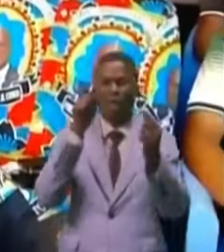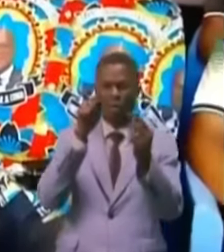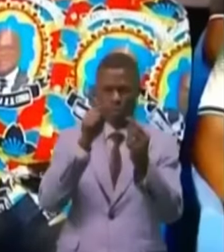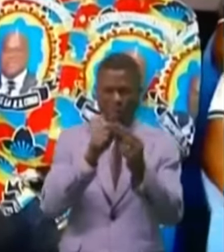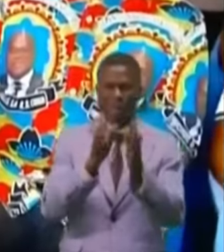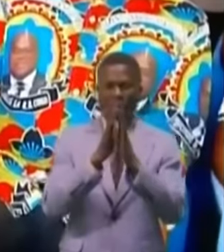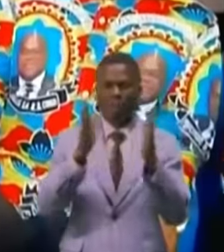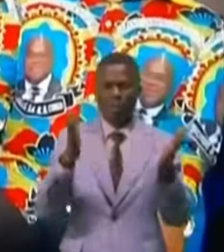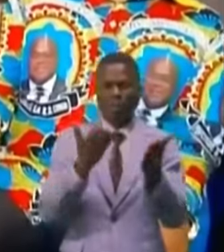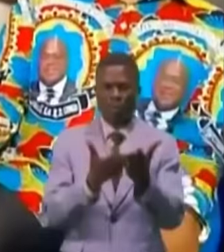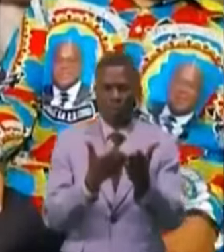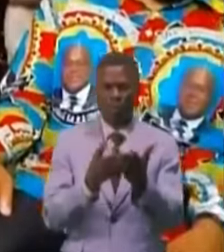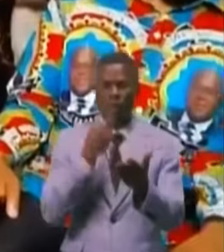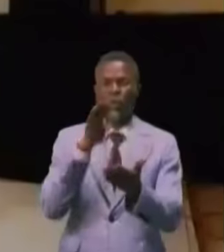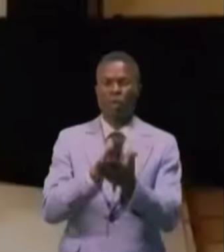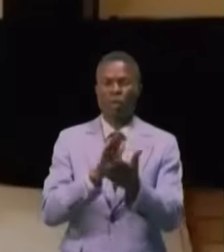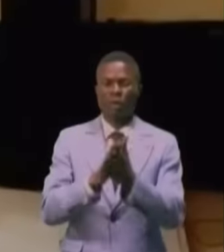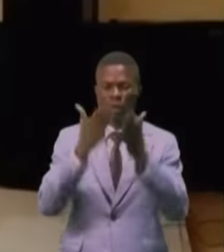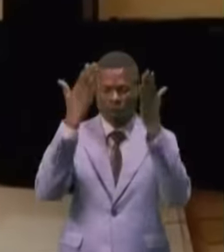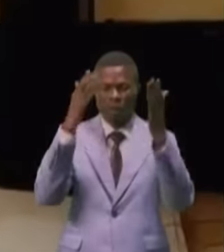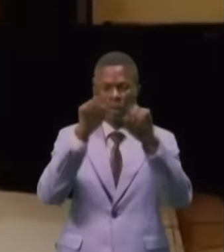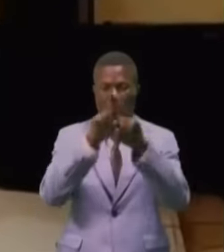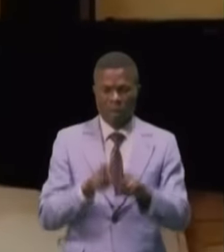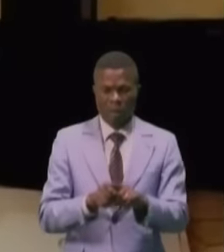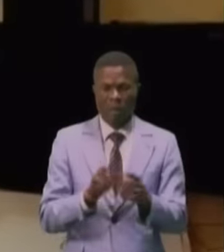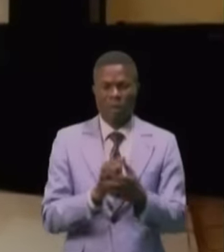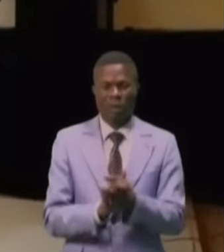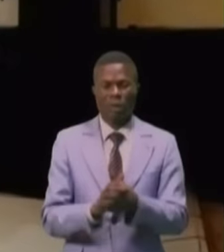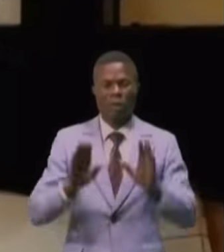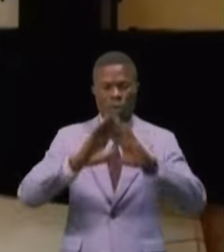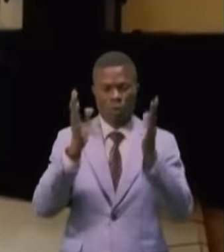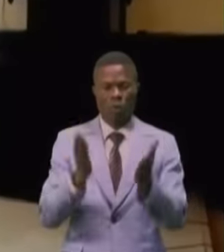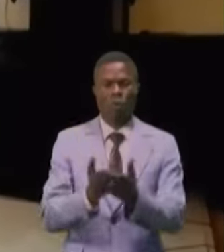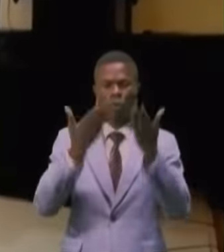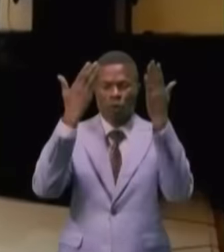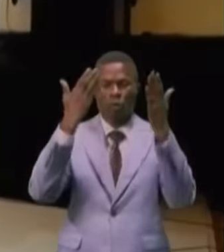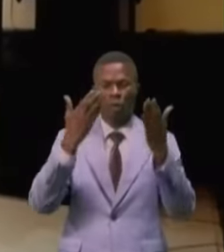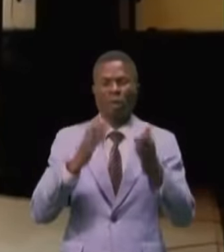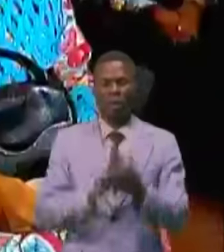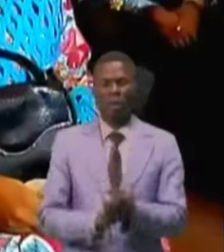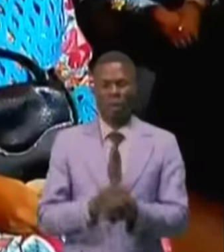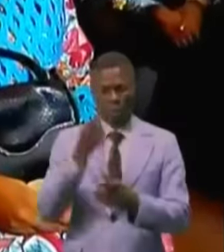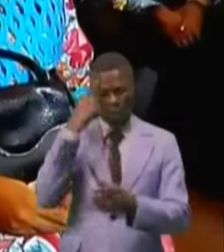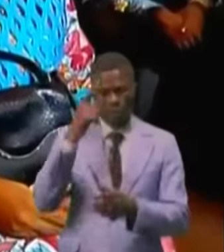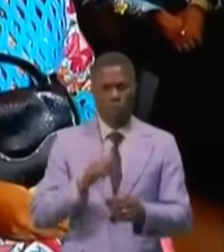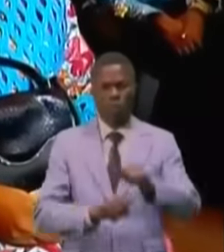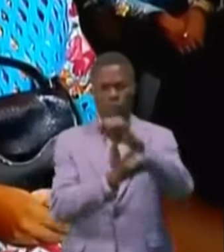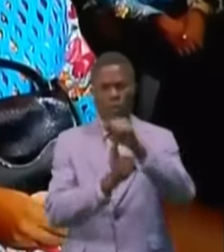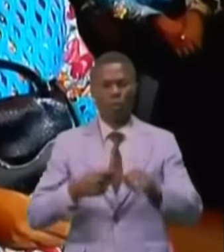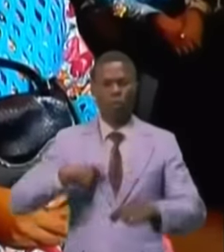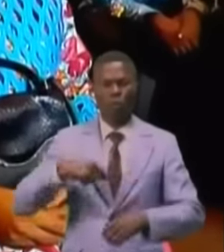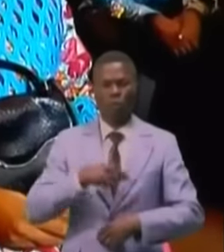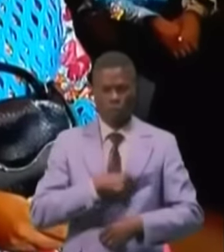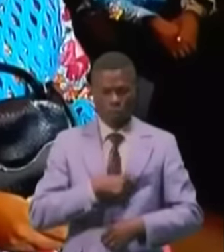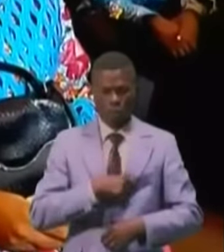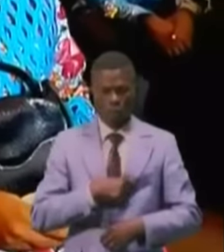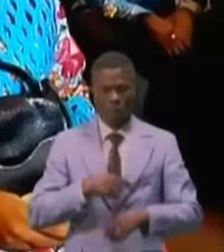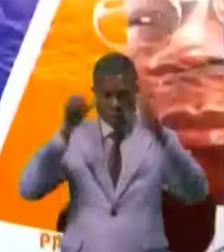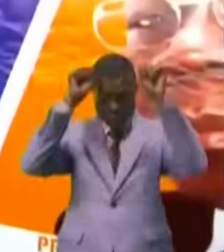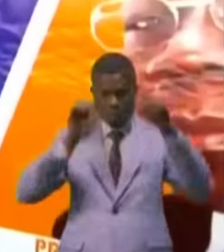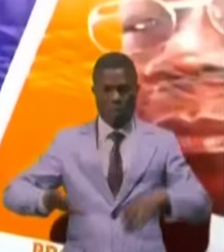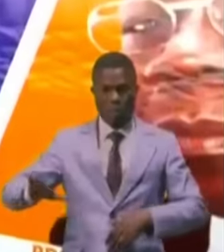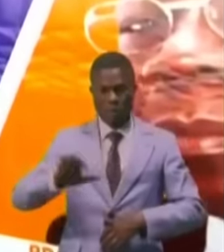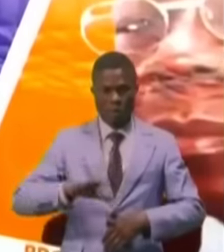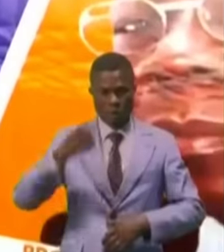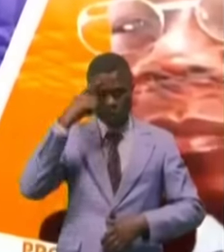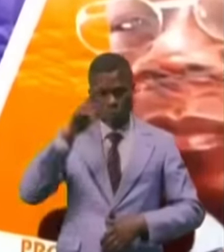messe d'action de grâce. Remercier le bon Dieu tout-puissant pour le coup d'état manqué et également remercier le président de la République pour